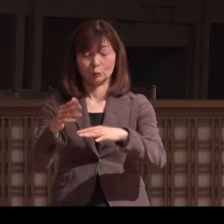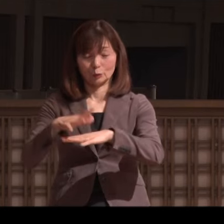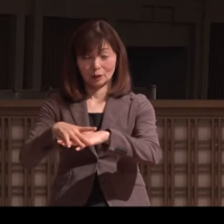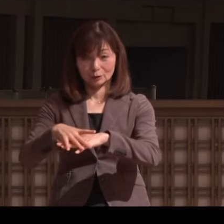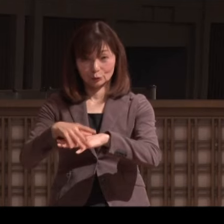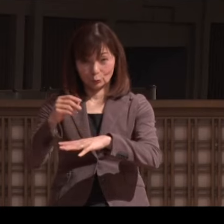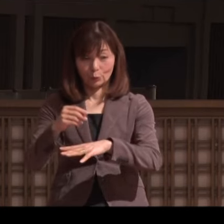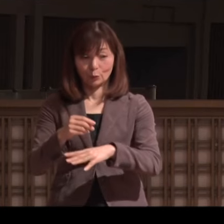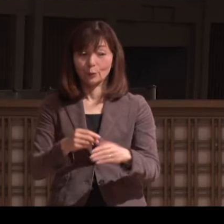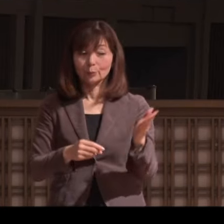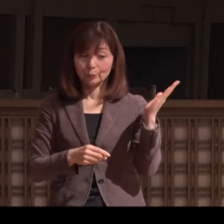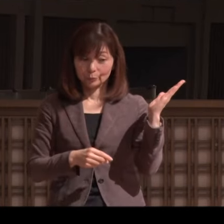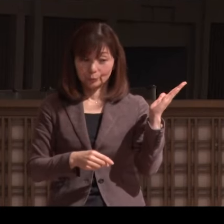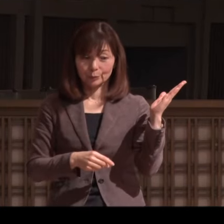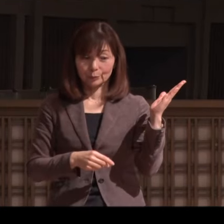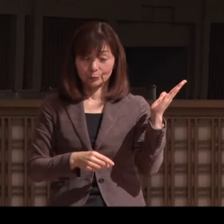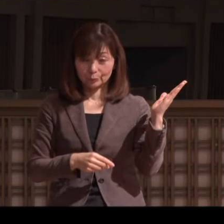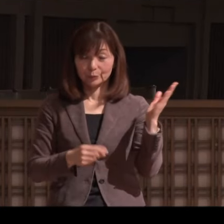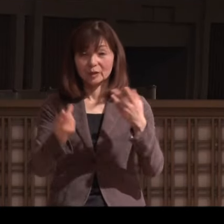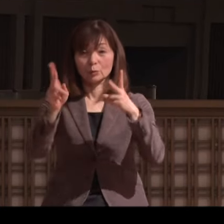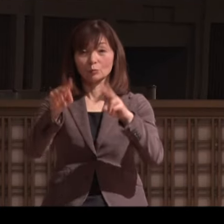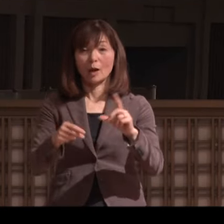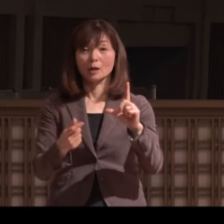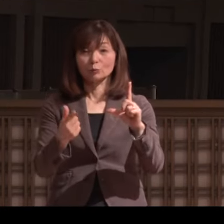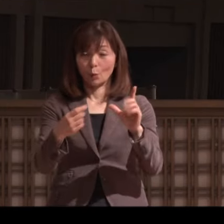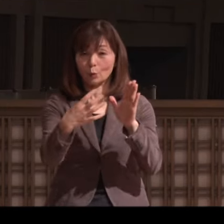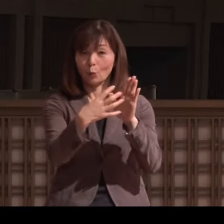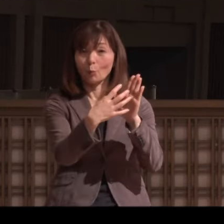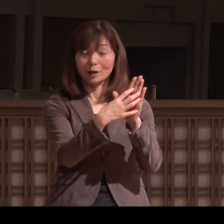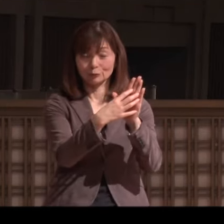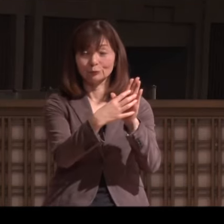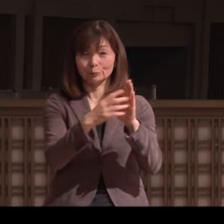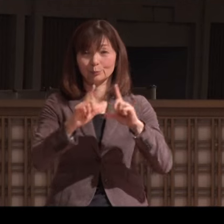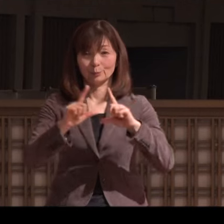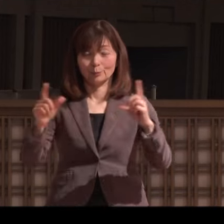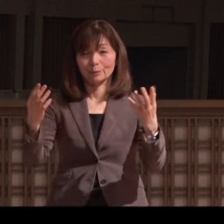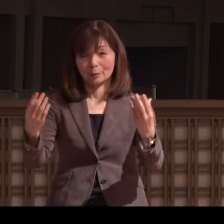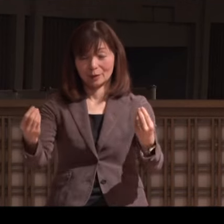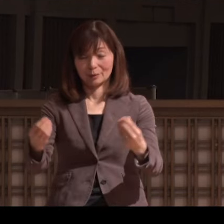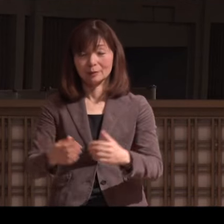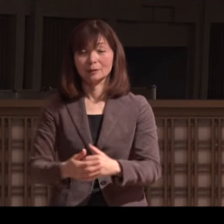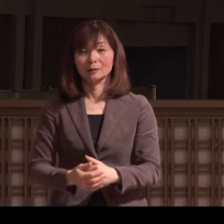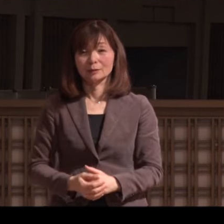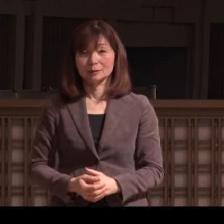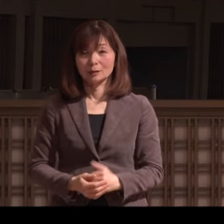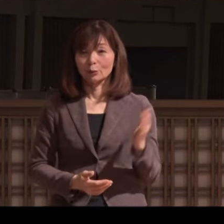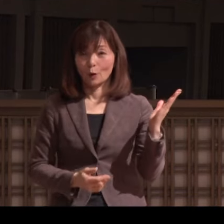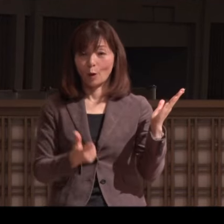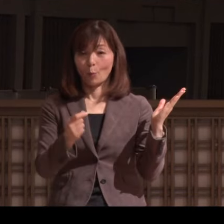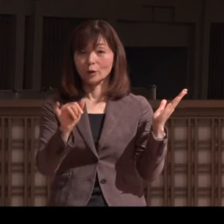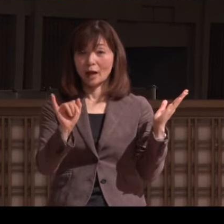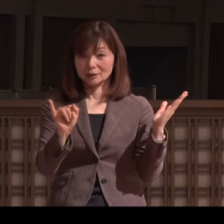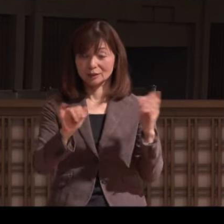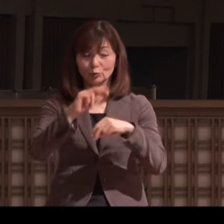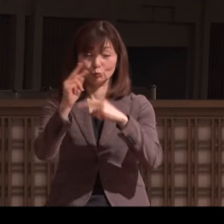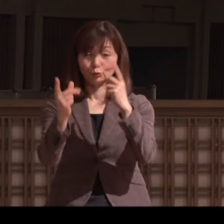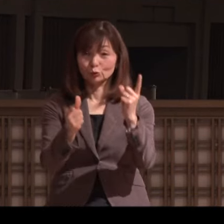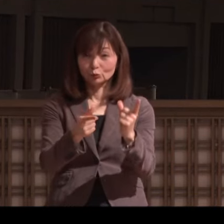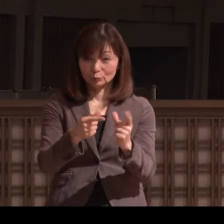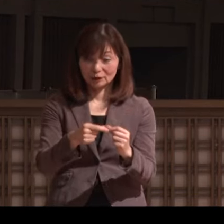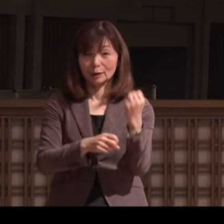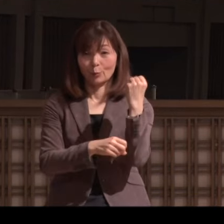で今画面にございますようにえ広島エルモのロゴマークがえ披露されましたえこれはえやい結びをモチーフにさ